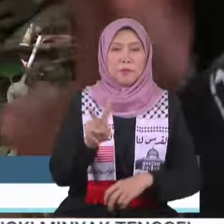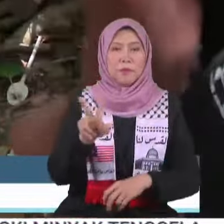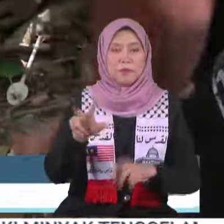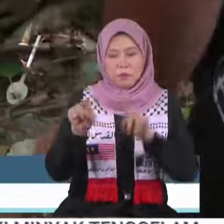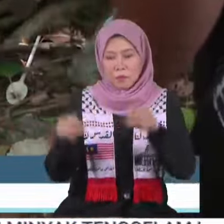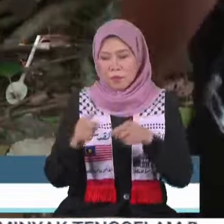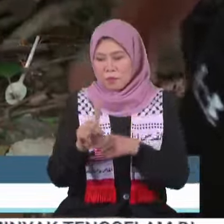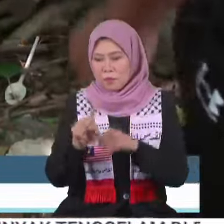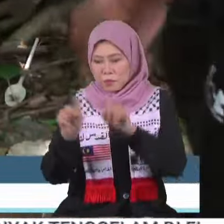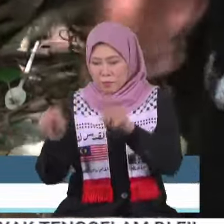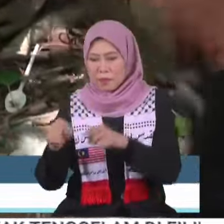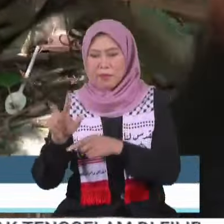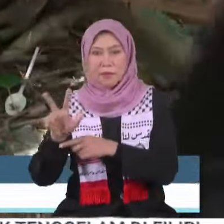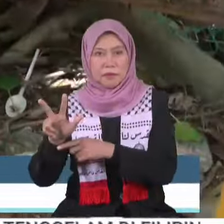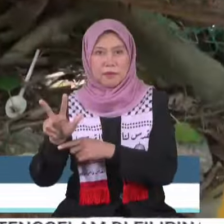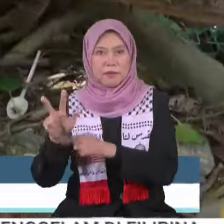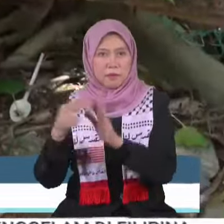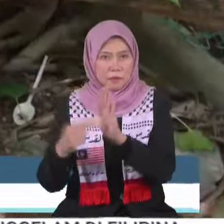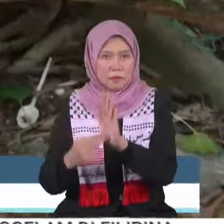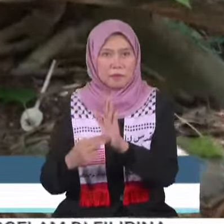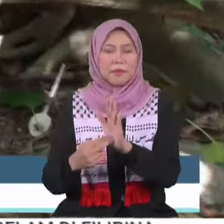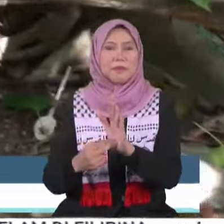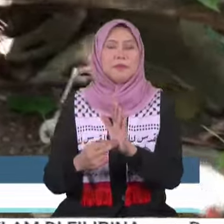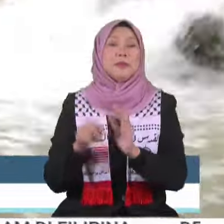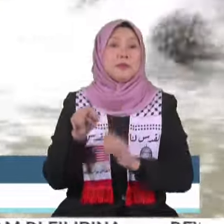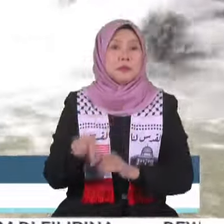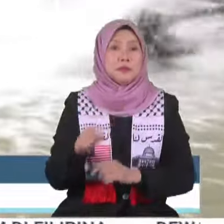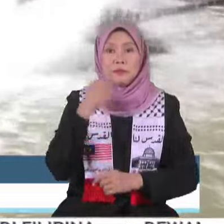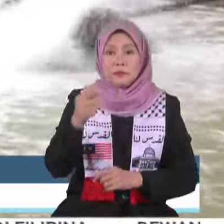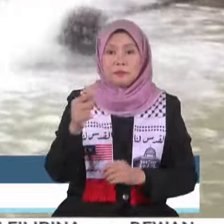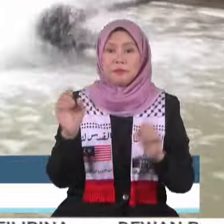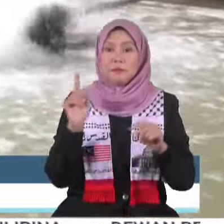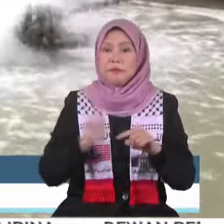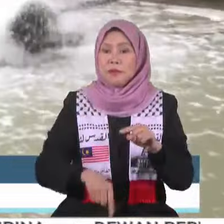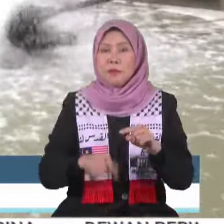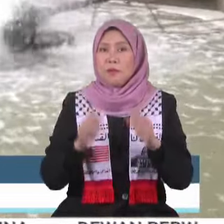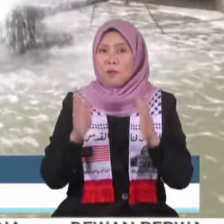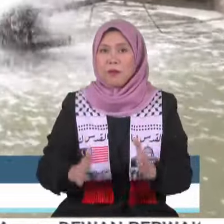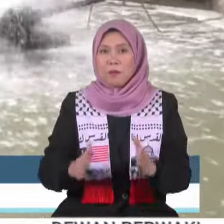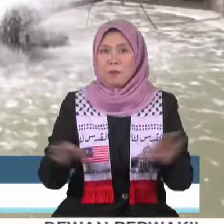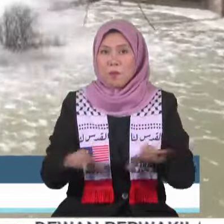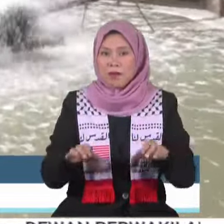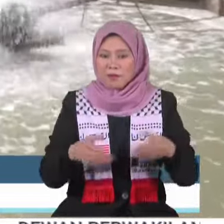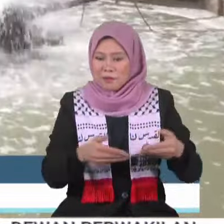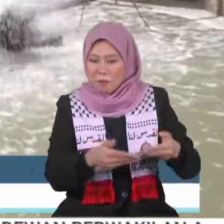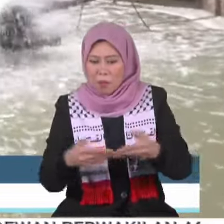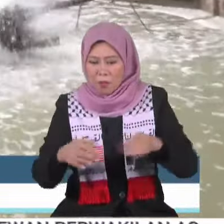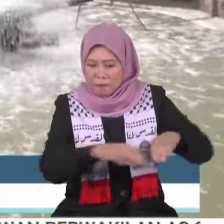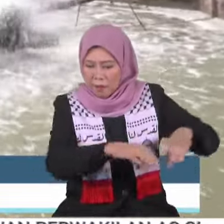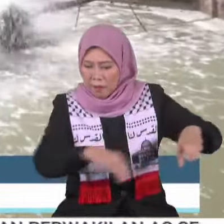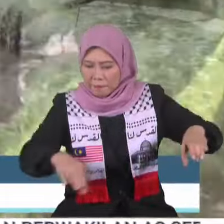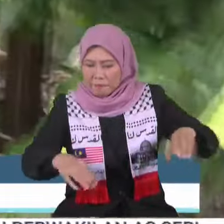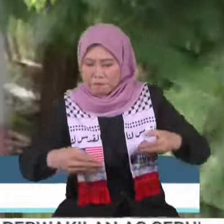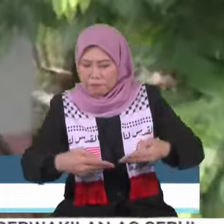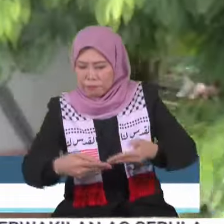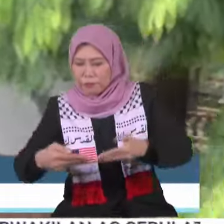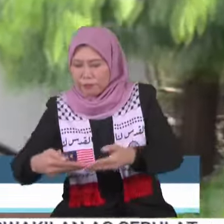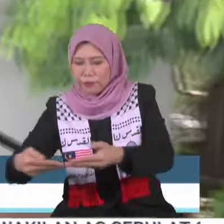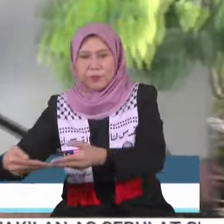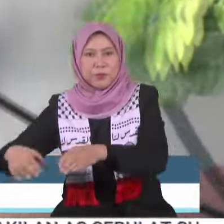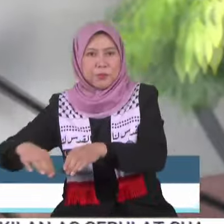Kurungan 1 dan Kurungan 3, di mana pada seksyen ini menyatakan bahawa tiada pihak yang dibenarkan membuat sebarang sambungan selain daripada